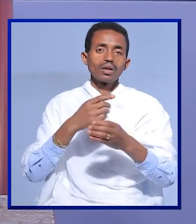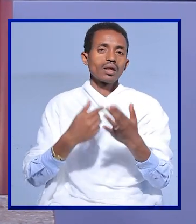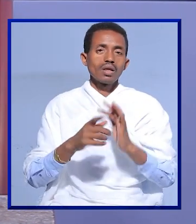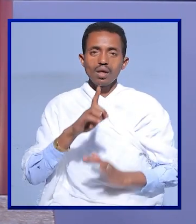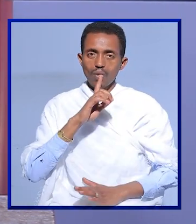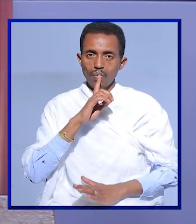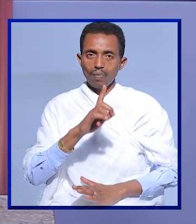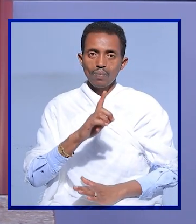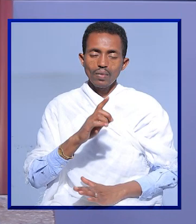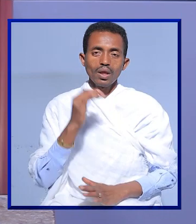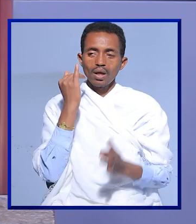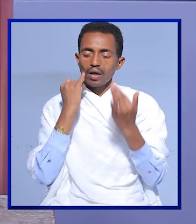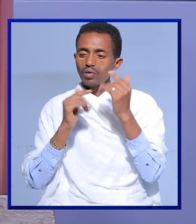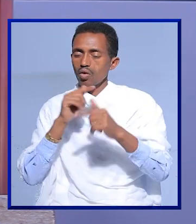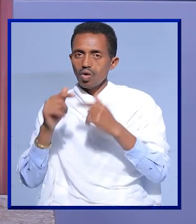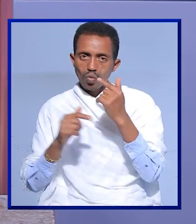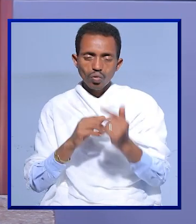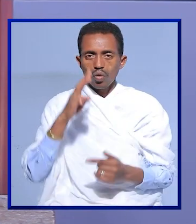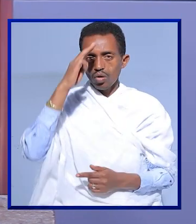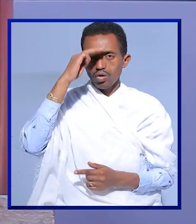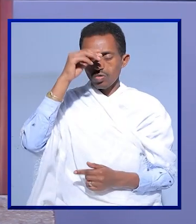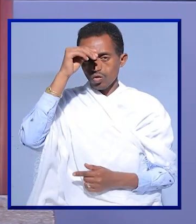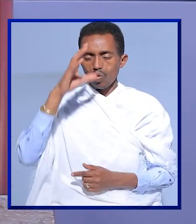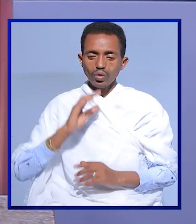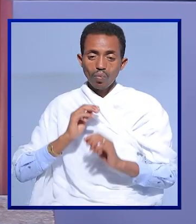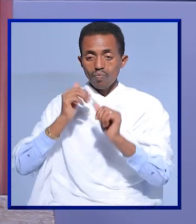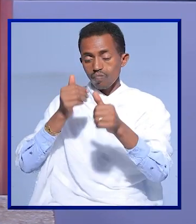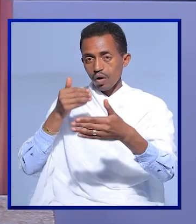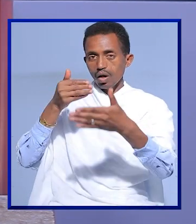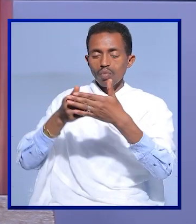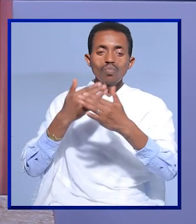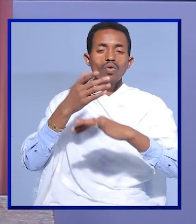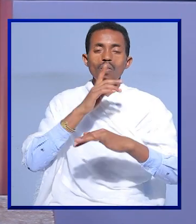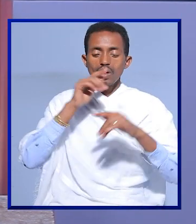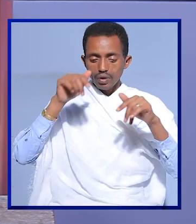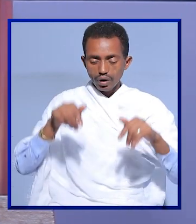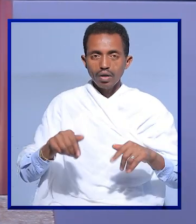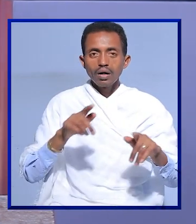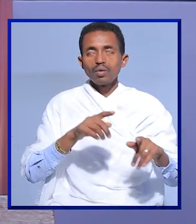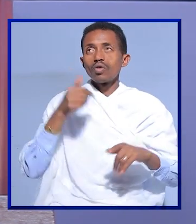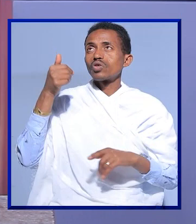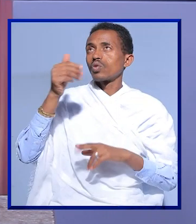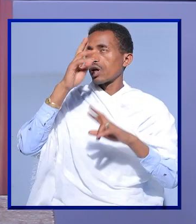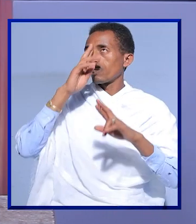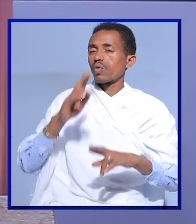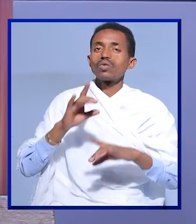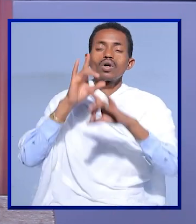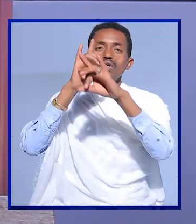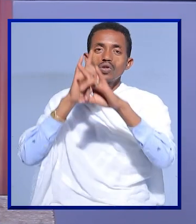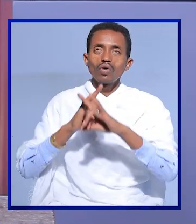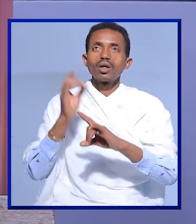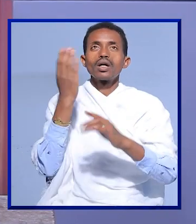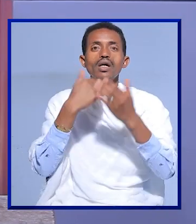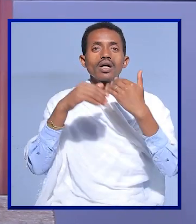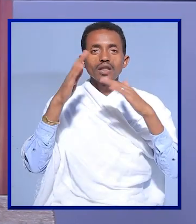ነው። ኢየሩሳሌም ሄደው ሰባሰገል እጅ መንሻ ካቀረቡለት ዛሬ እሱ ከከበረው ዙፋን